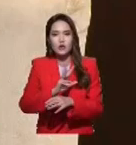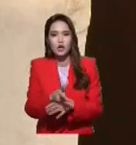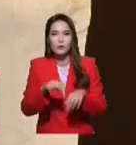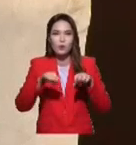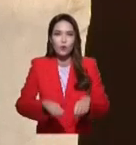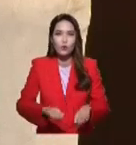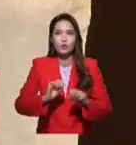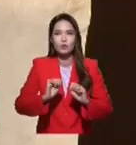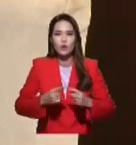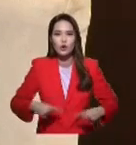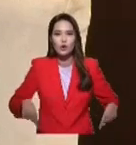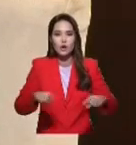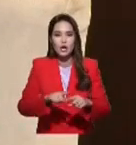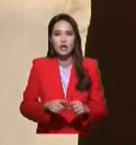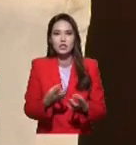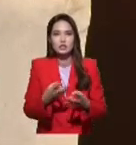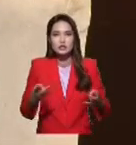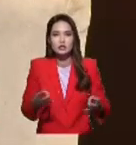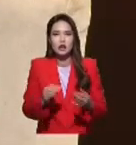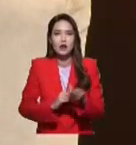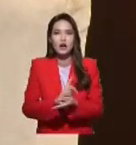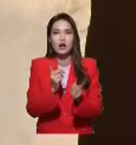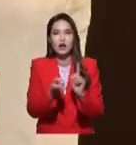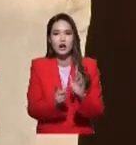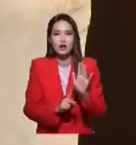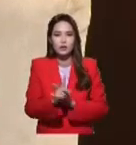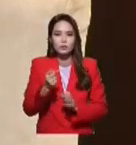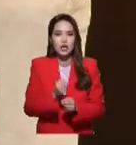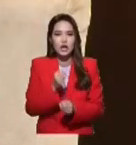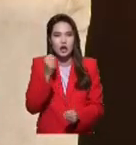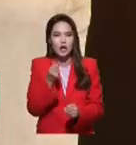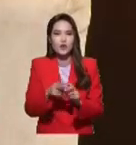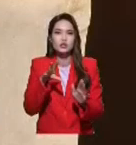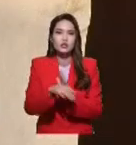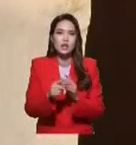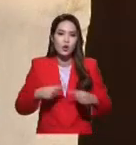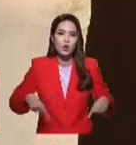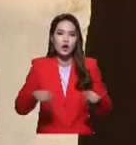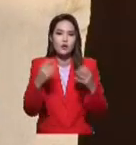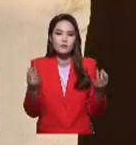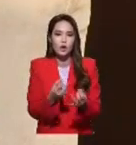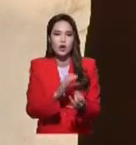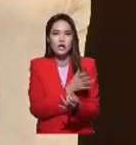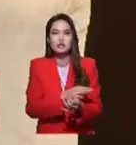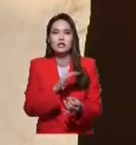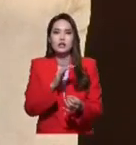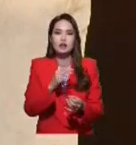қорғау органдарына ықпал етудің тиімді алаңына айналды. Заңдарды қатайтумен қатар қоғамдық санада әйел мен ананың